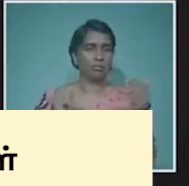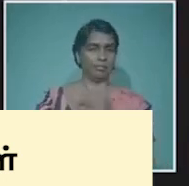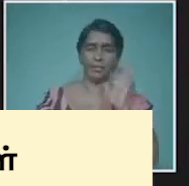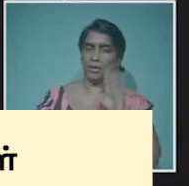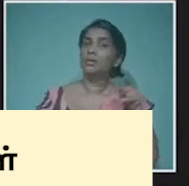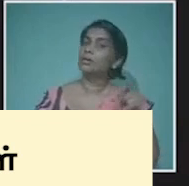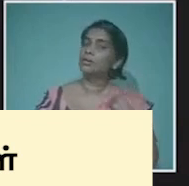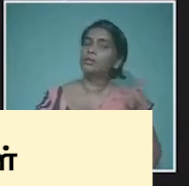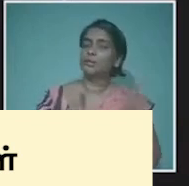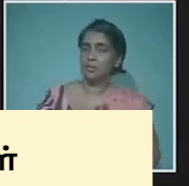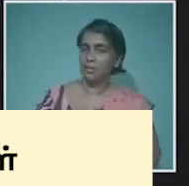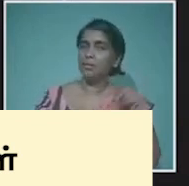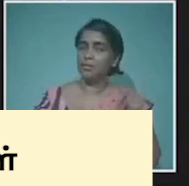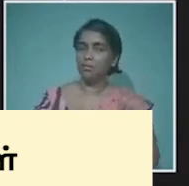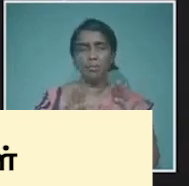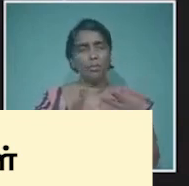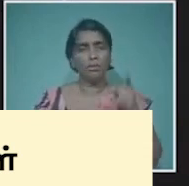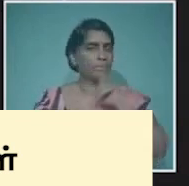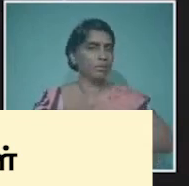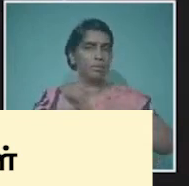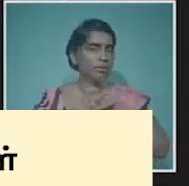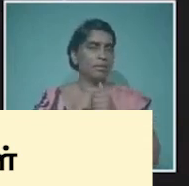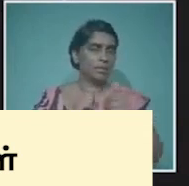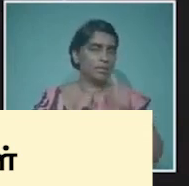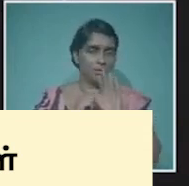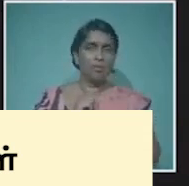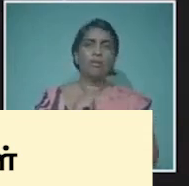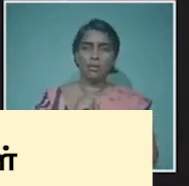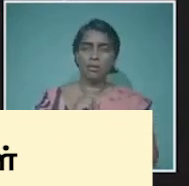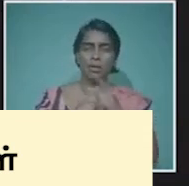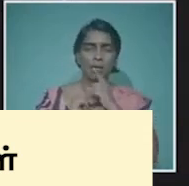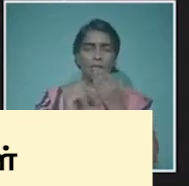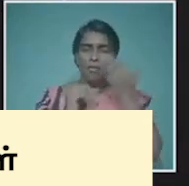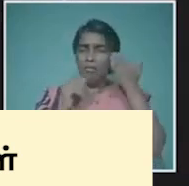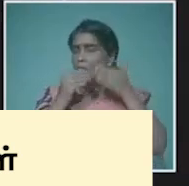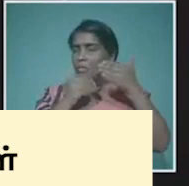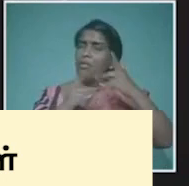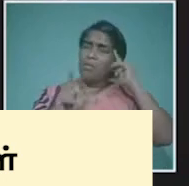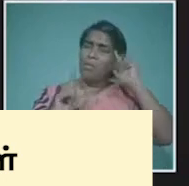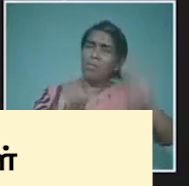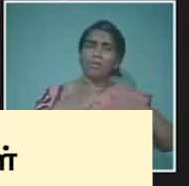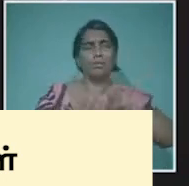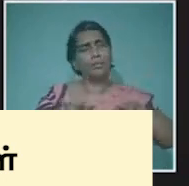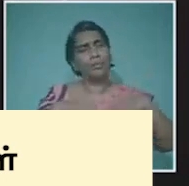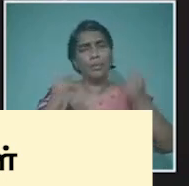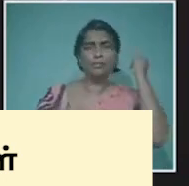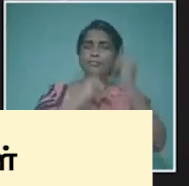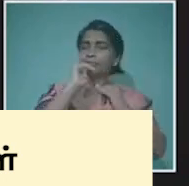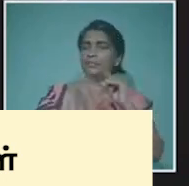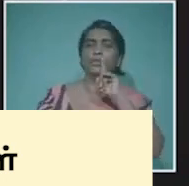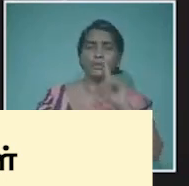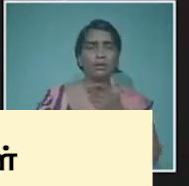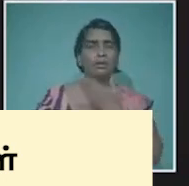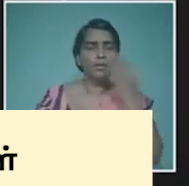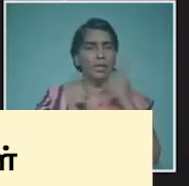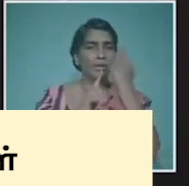என்பதில் ஒரு வரையறை இங்கே கிடையாது. எதையும் பேசலாம், எந்த பொய் குற்றச்சாட்டையும் சொல்லலாம் என்கின்ற ஒரு நிலை இங்கே காணப்படும். இந்த